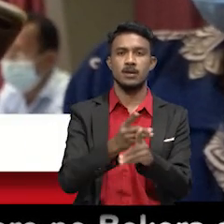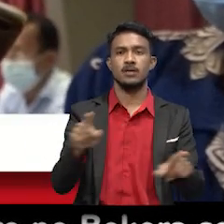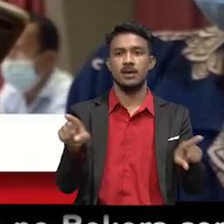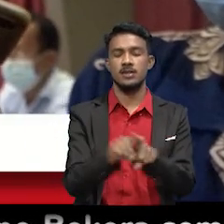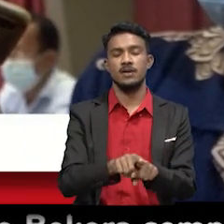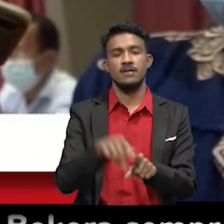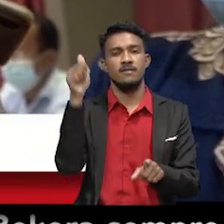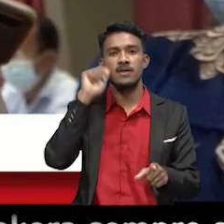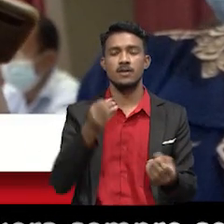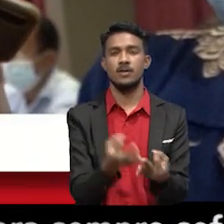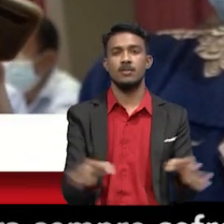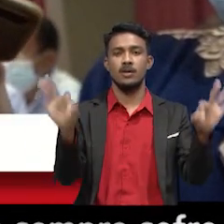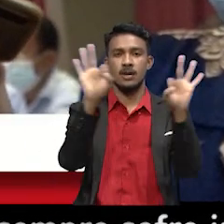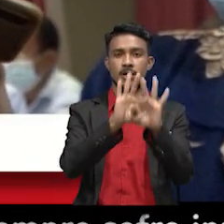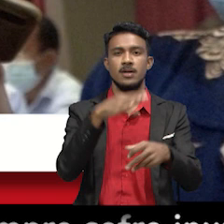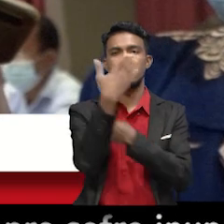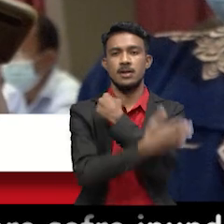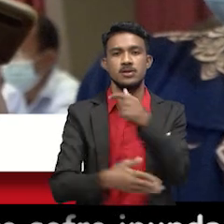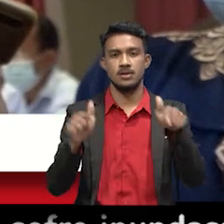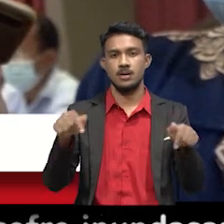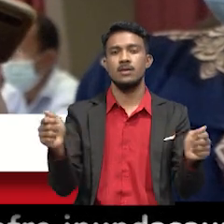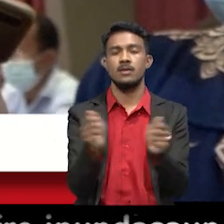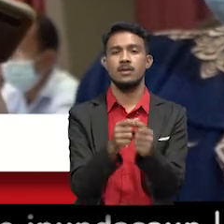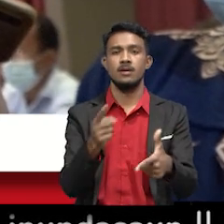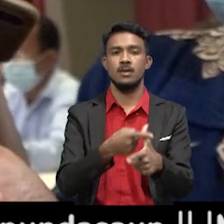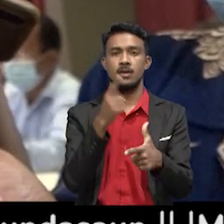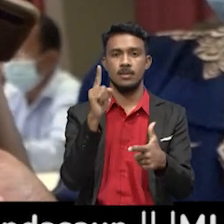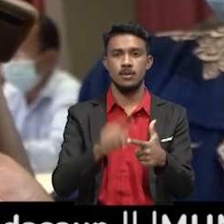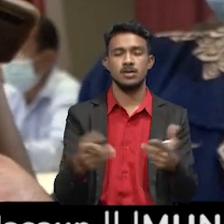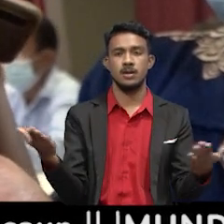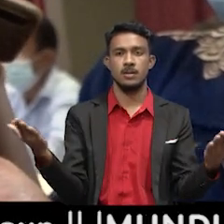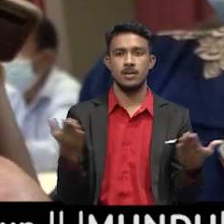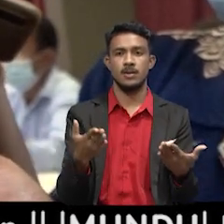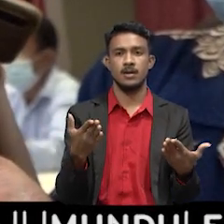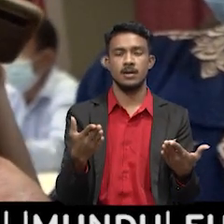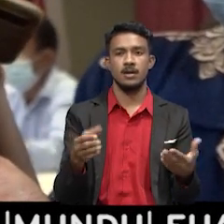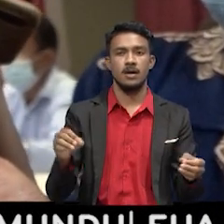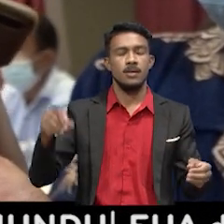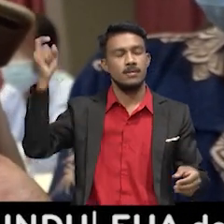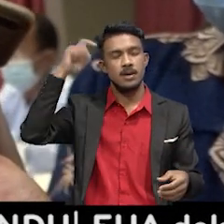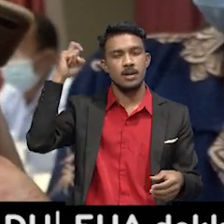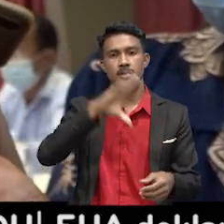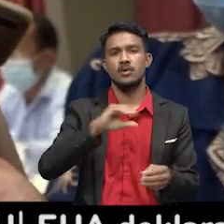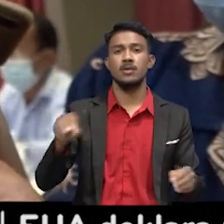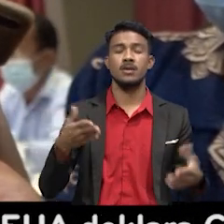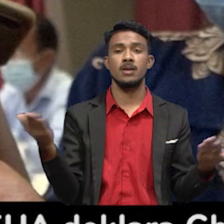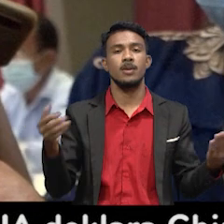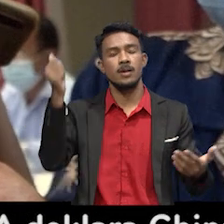bahwa pais dan tahun ini dan ini depois uli kamu yang NB makin dua NB mulai dua karena tahun si NB makin dua sama